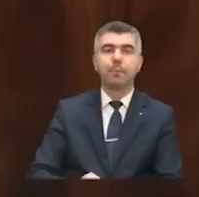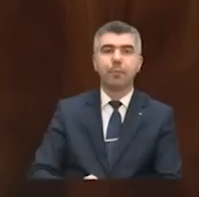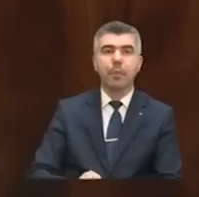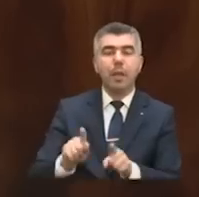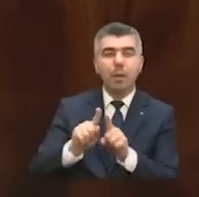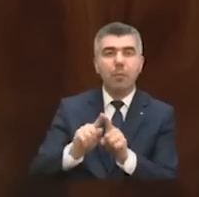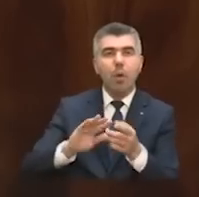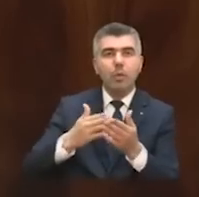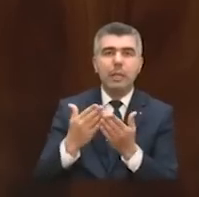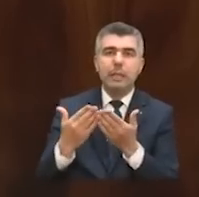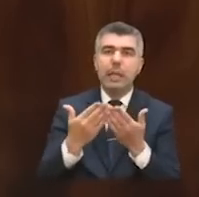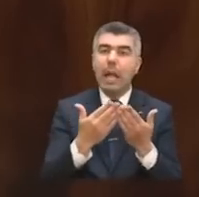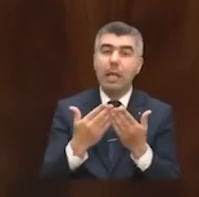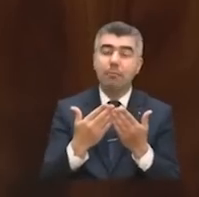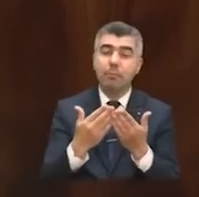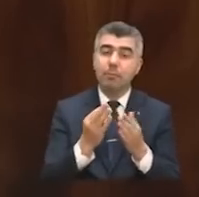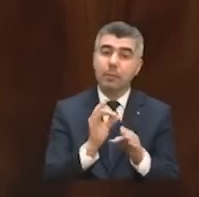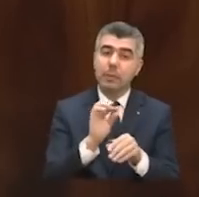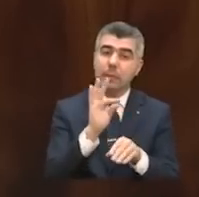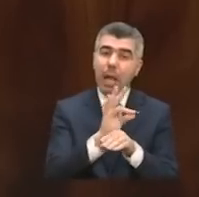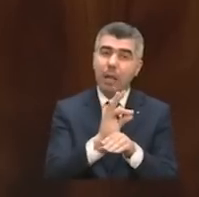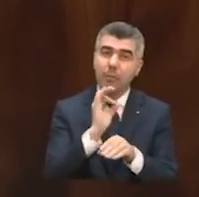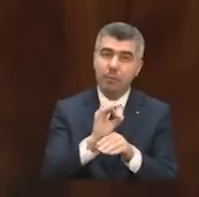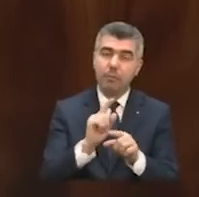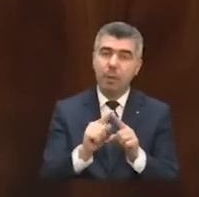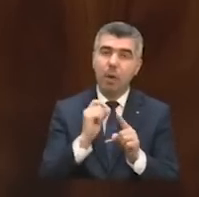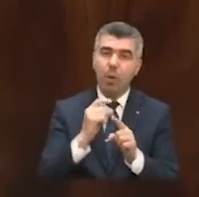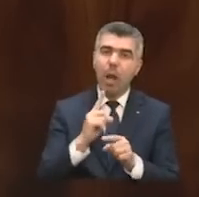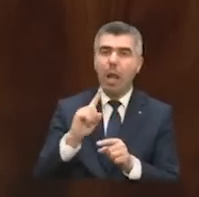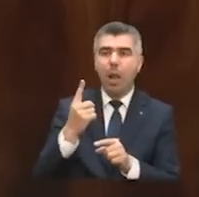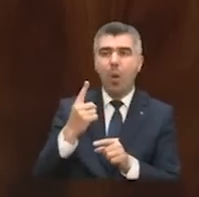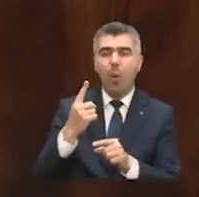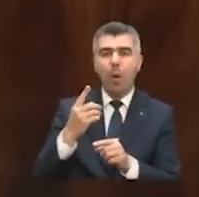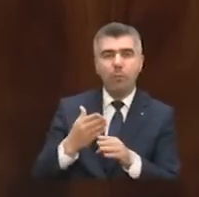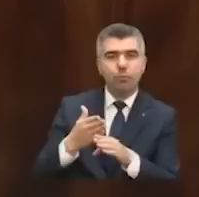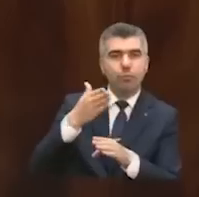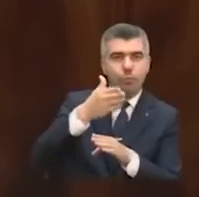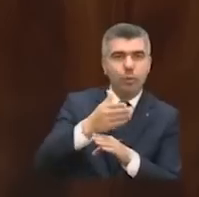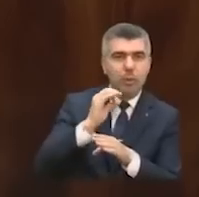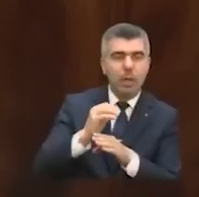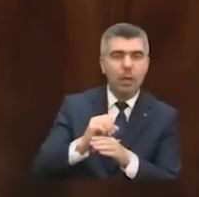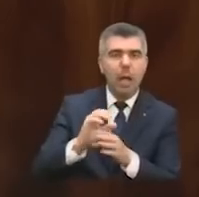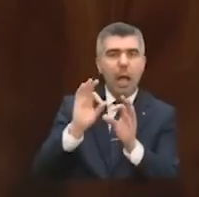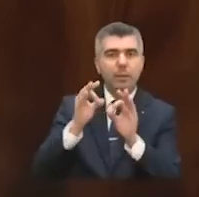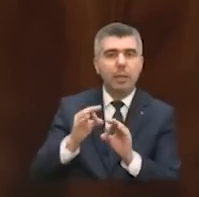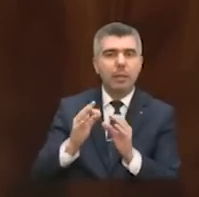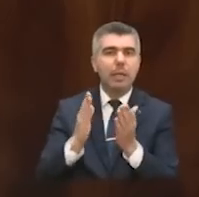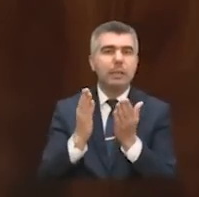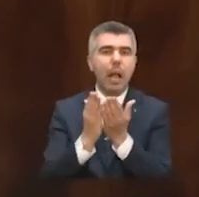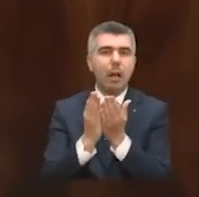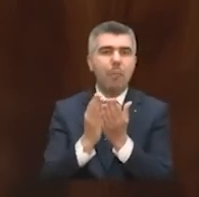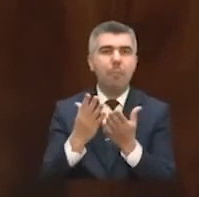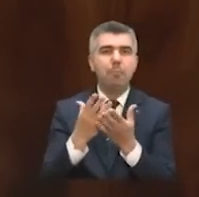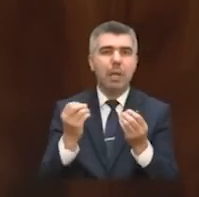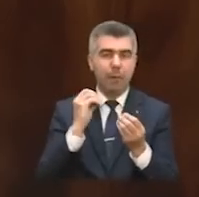التعليم يكون، يعني لان التعليم ماشي شي حاجه دخلتي ليها النهار الاول، واحد العدد ديال الطلبه كيدخلوا